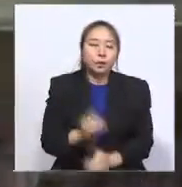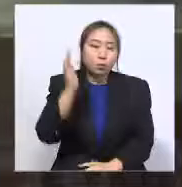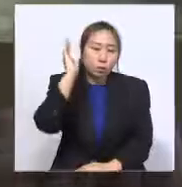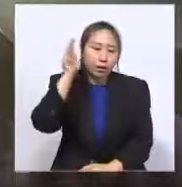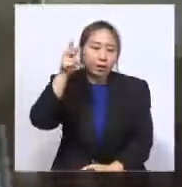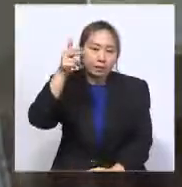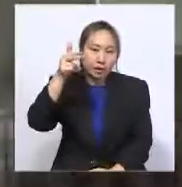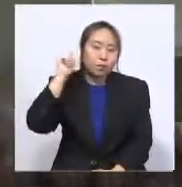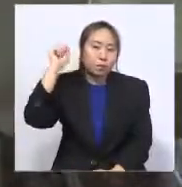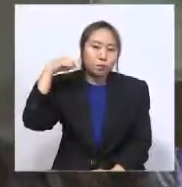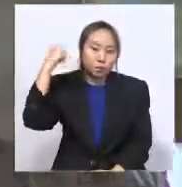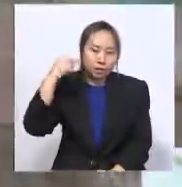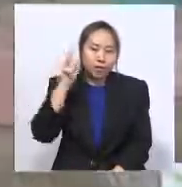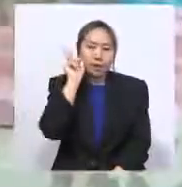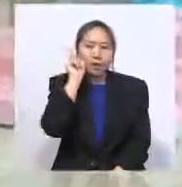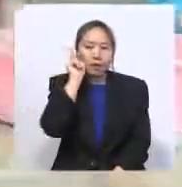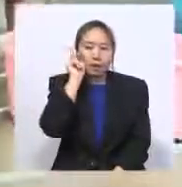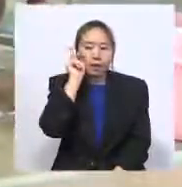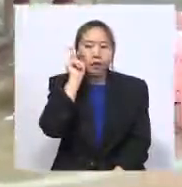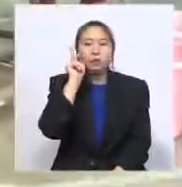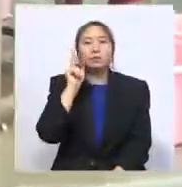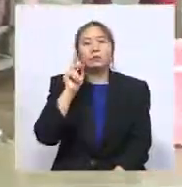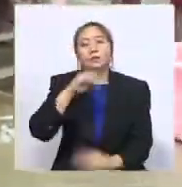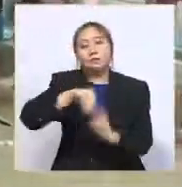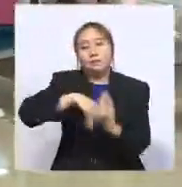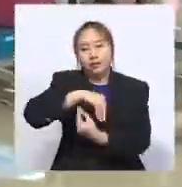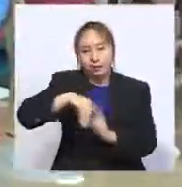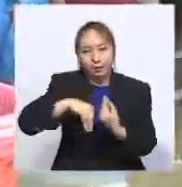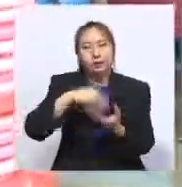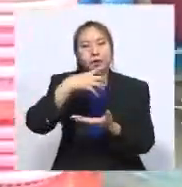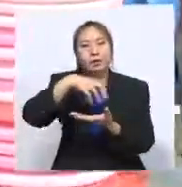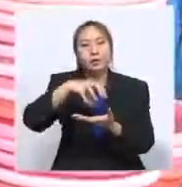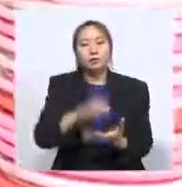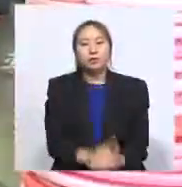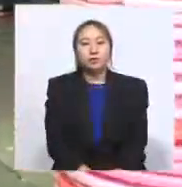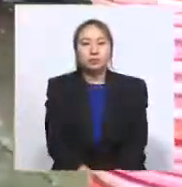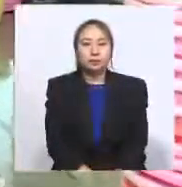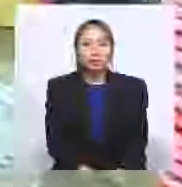าพจินตนาทิพยรัตน์กุลทีมข่าวเศรษฐกิจรายงาน